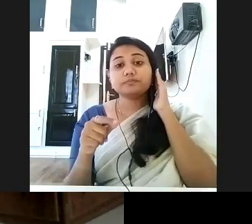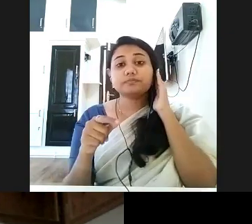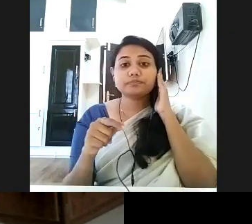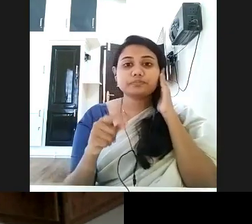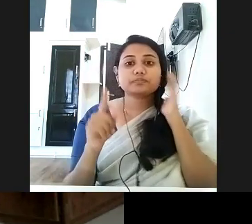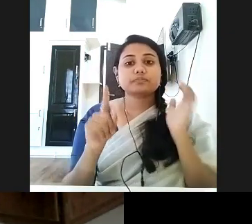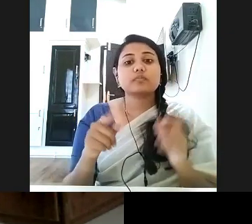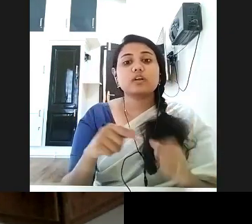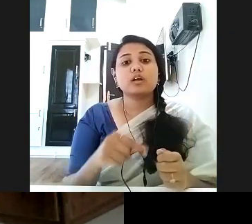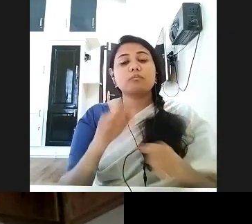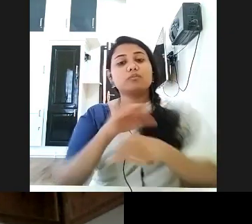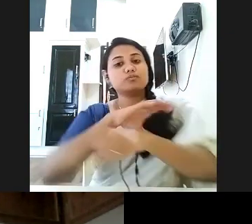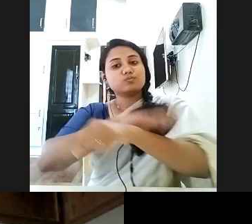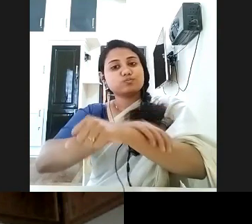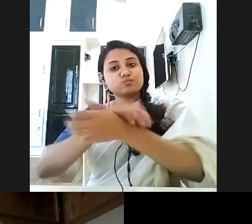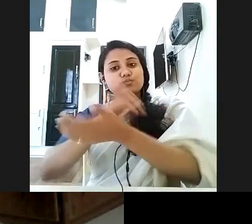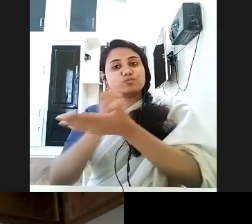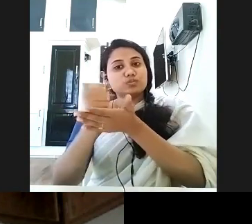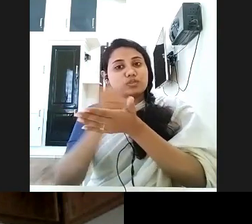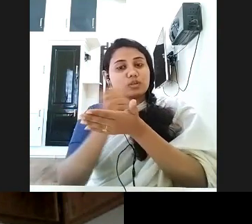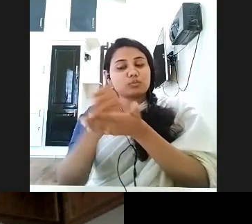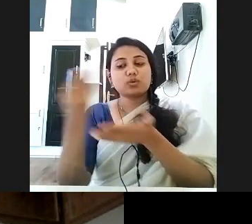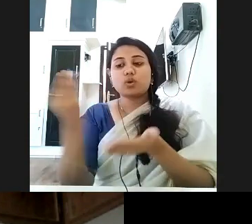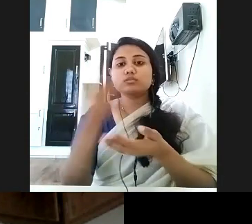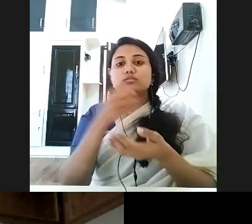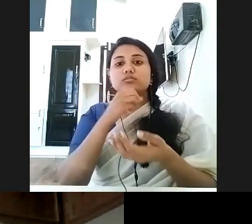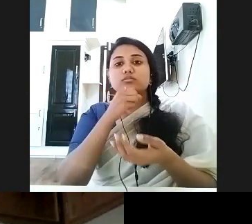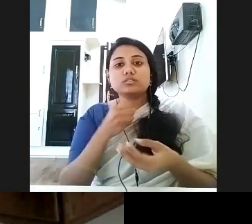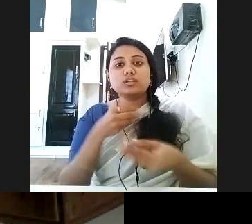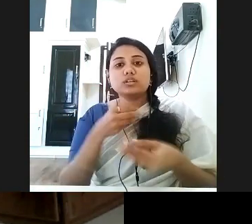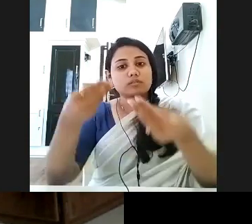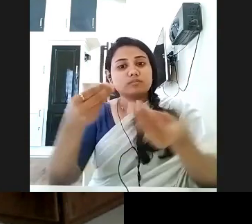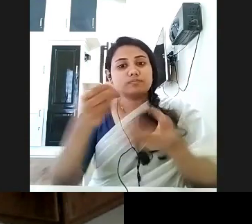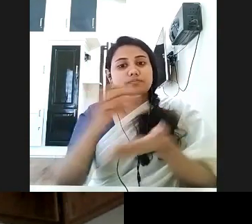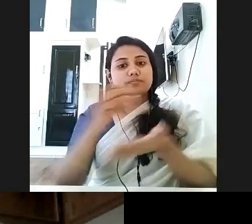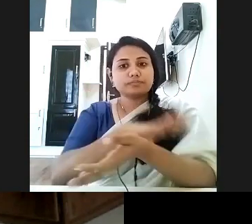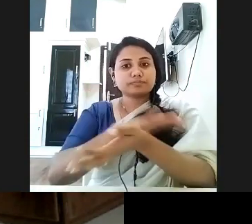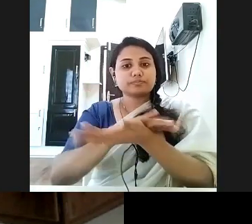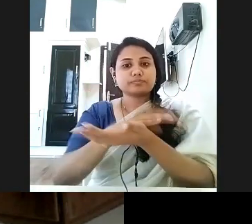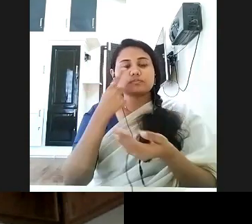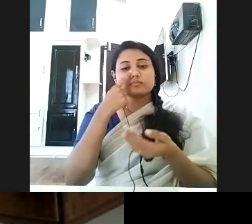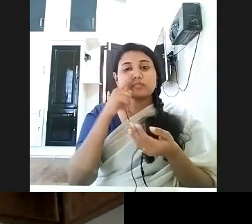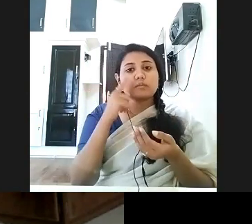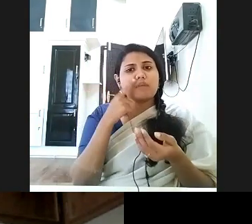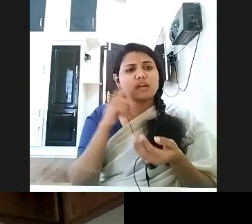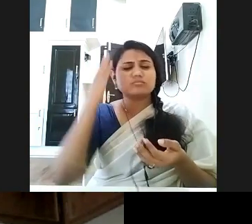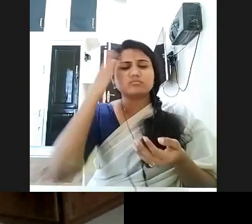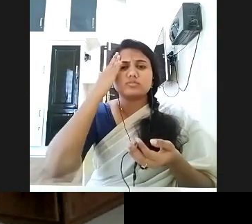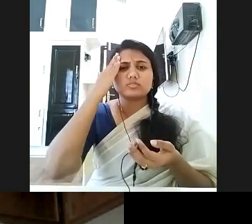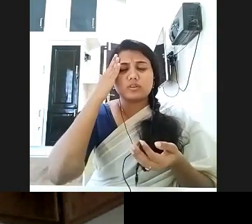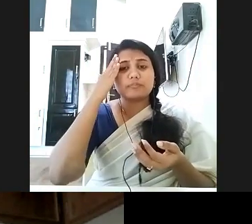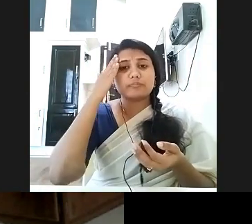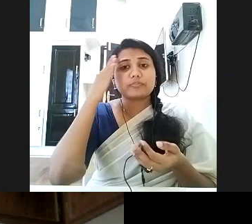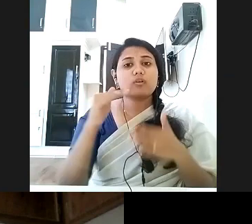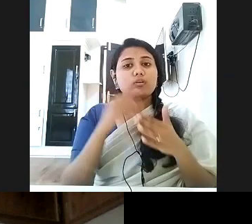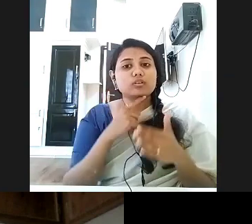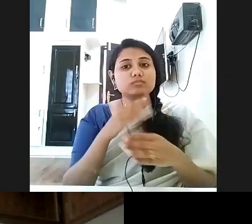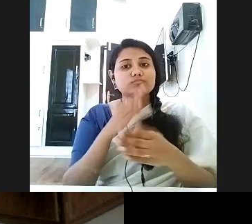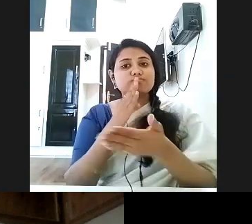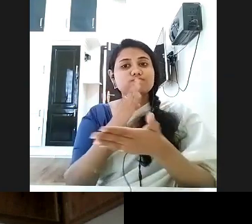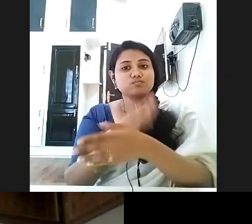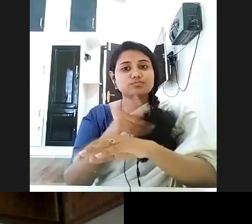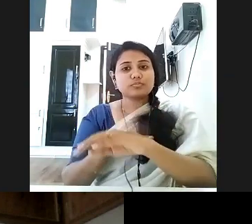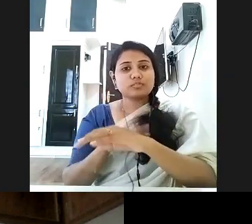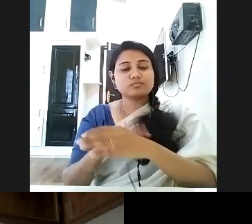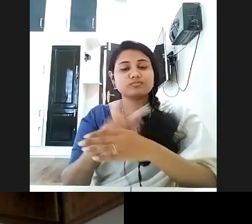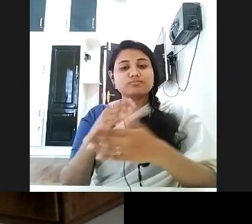ആൾക്കാര് ഫിസിയോതെറാപ്പി കുറച്ച് വയസ്സ് വരെ കൊടുത്ത്, ഐ അണ്ടർസ്റ്റാൻഡ് ആസ് എ പേരന്റ്, ഐ ടോട്ടലി അണ്ടർസ്റ്റാൻഡ്. ഒരു കാലഘട്ടം കഴിയുമ്പോൾ നമുക്കും റെഗുലർ